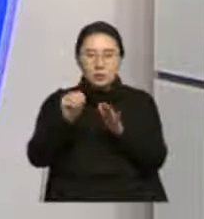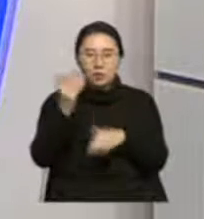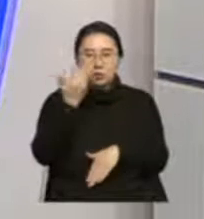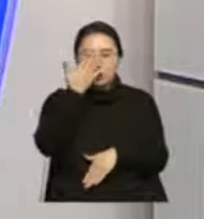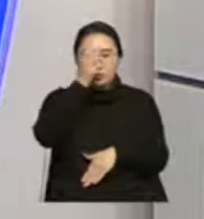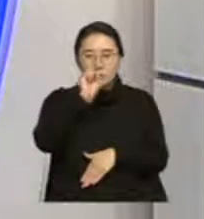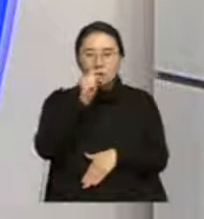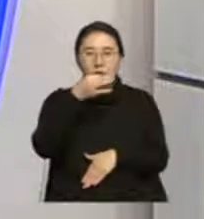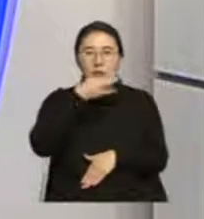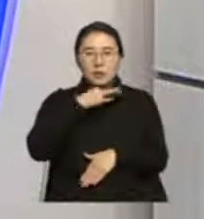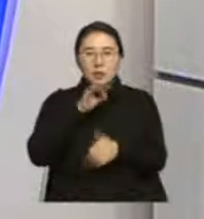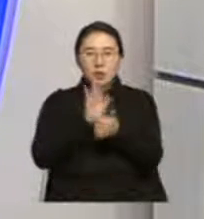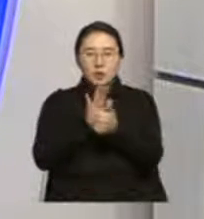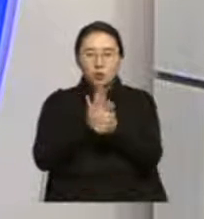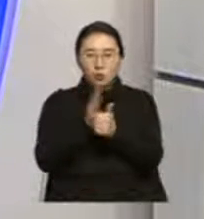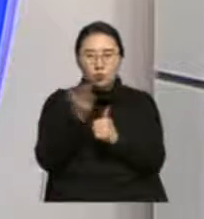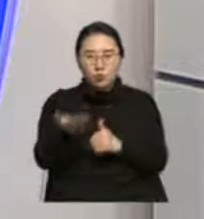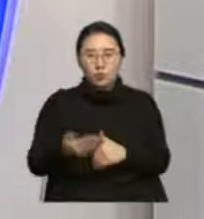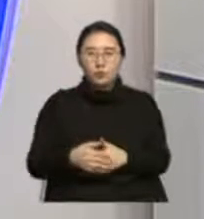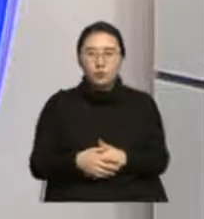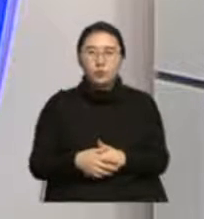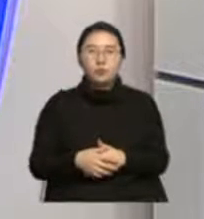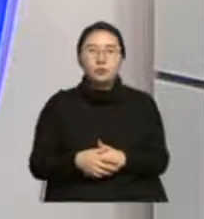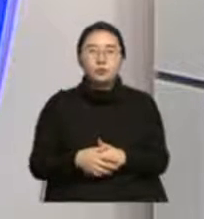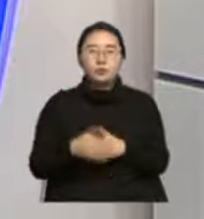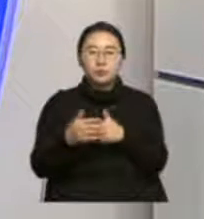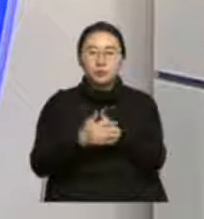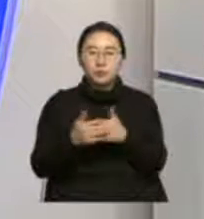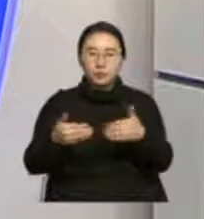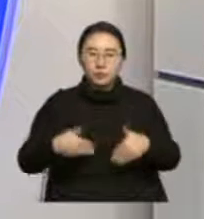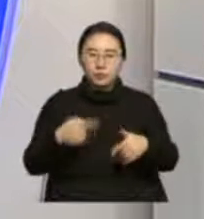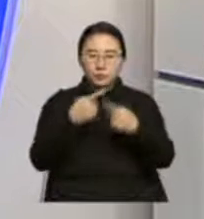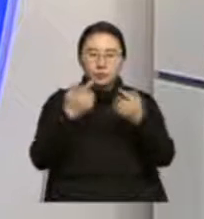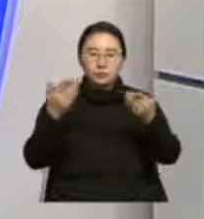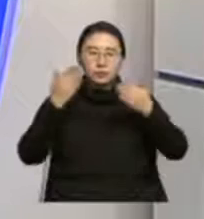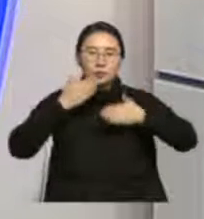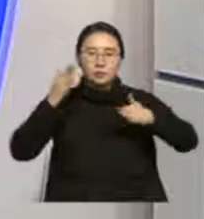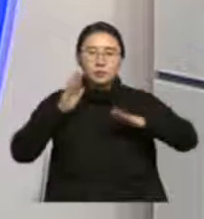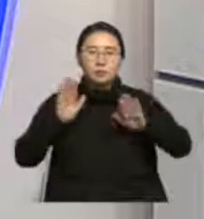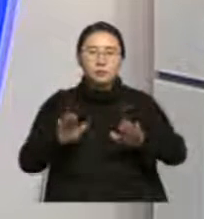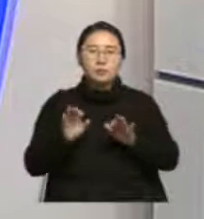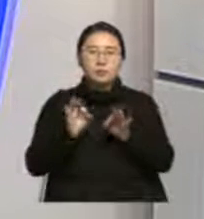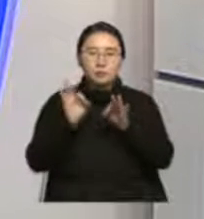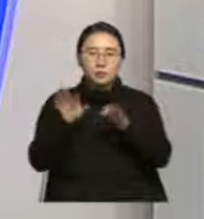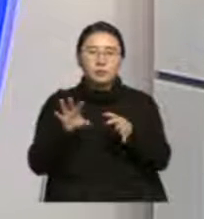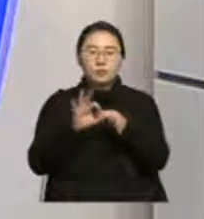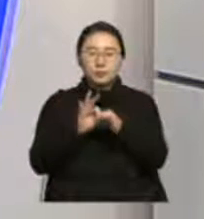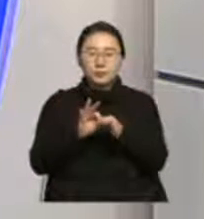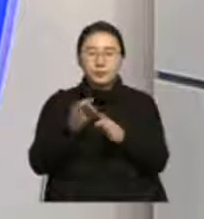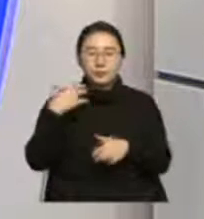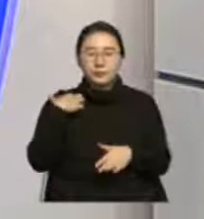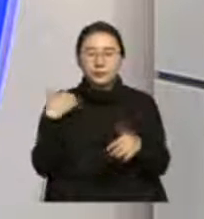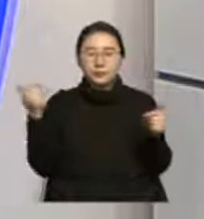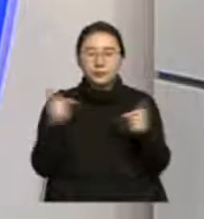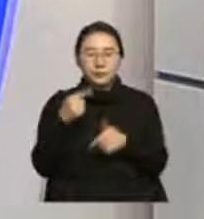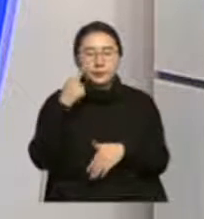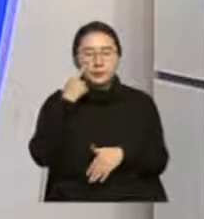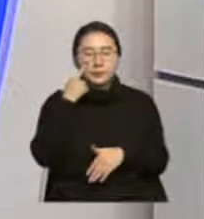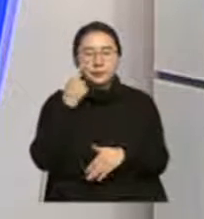90억 원의 대출 이자를 지원했습니다. 도움이 필요한 대학생은 이번 기회를 통해 학자금 부담을